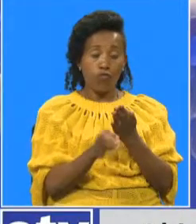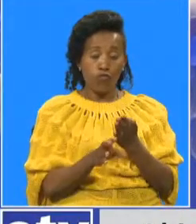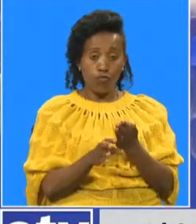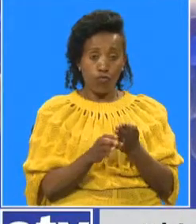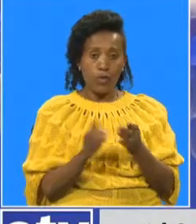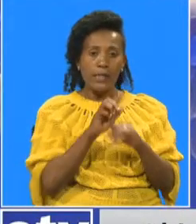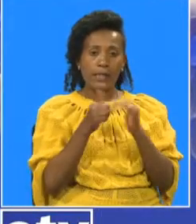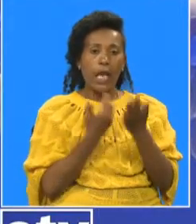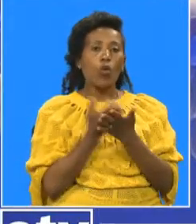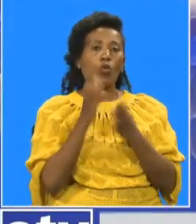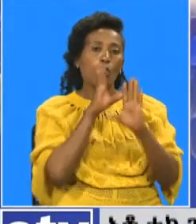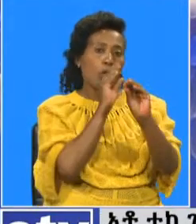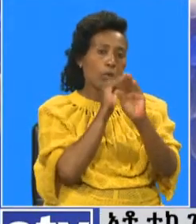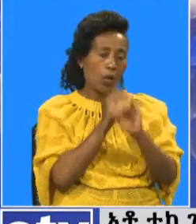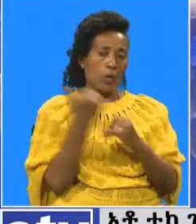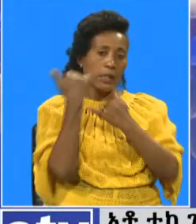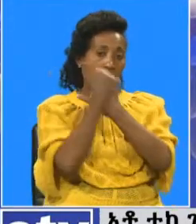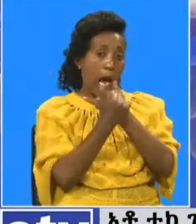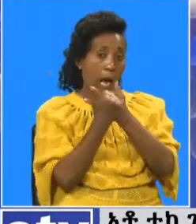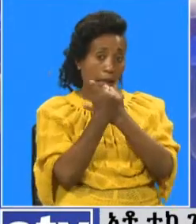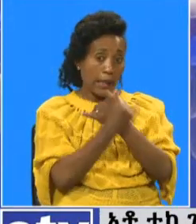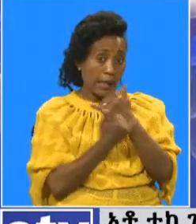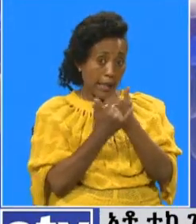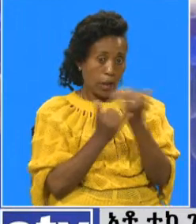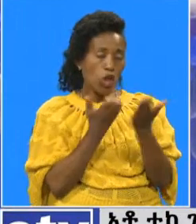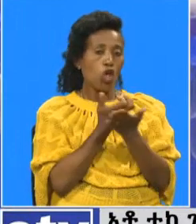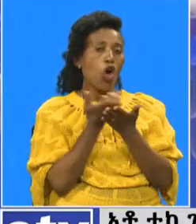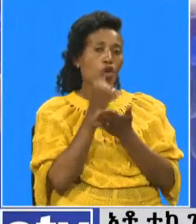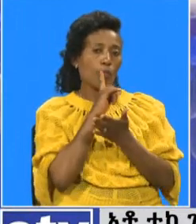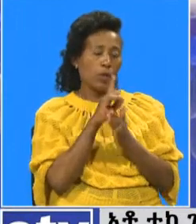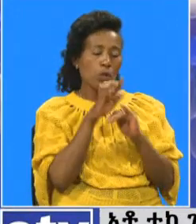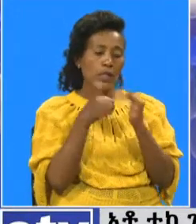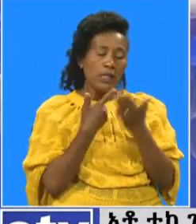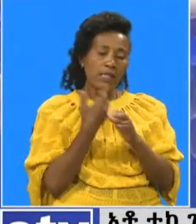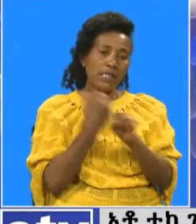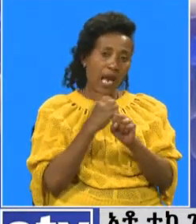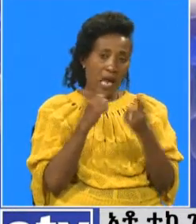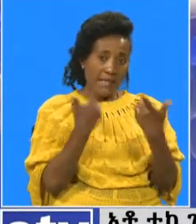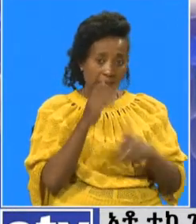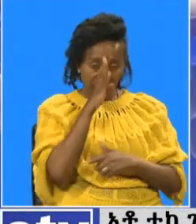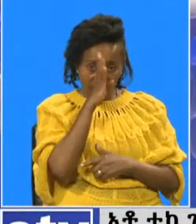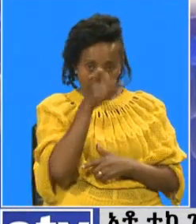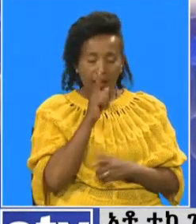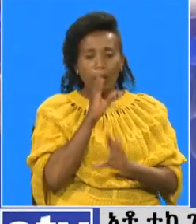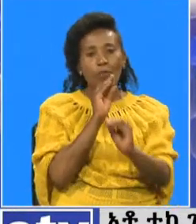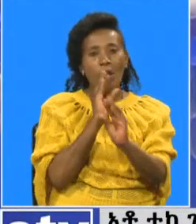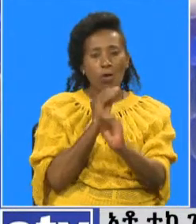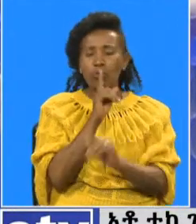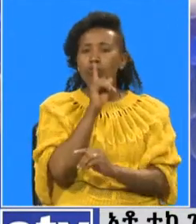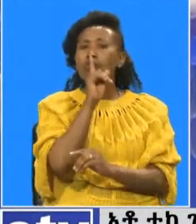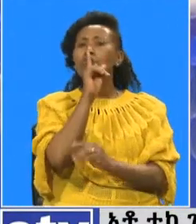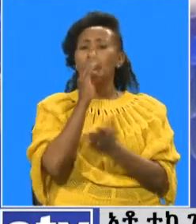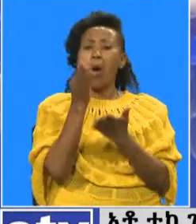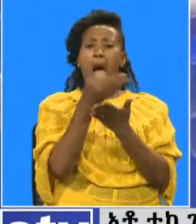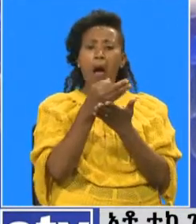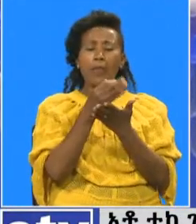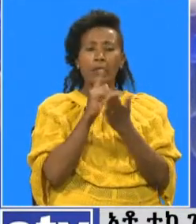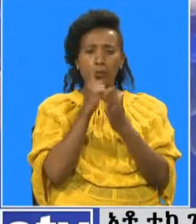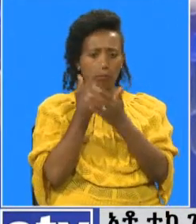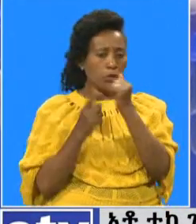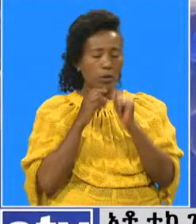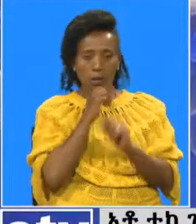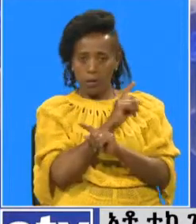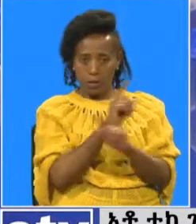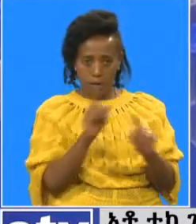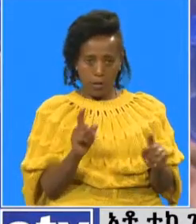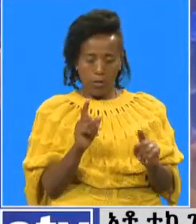ስለ ኢኮኖሚው ነው የምናወራው፣ ስለ ሀገር ኢኮኖሚ ነው የምናወራው፣ ስለ ስራ እድል ፈጠራ ነው የምናወራው። ዝም ብሎ አምራች ስለሆነ ብቻ